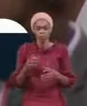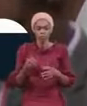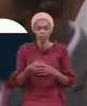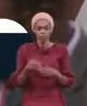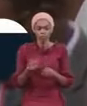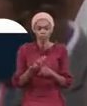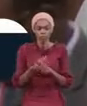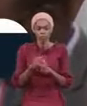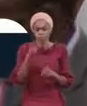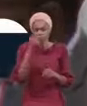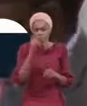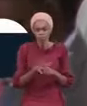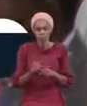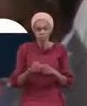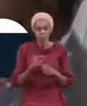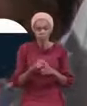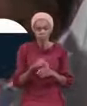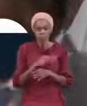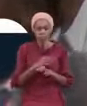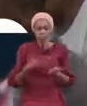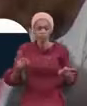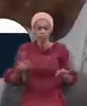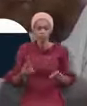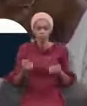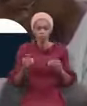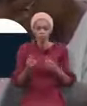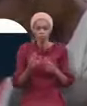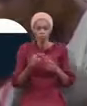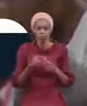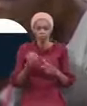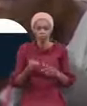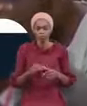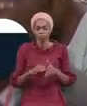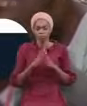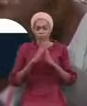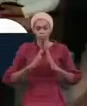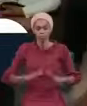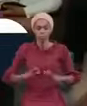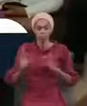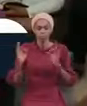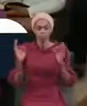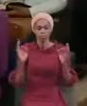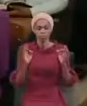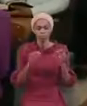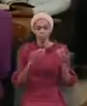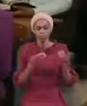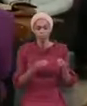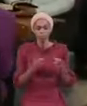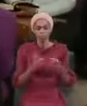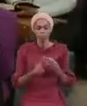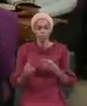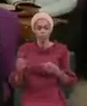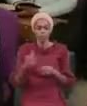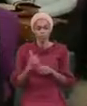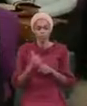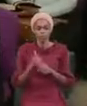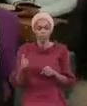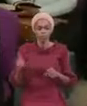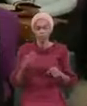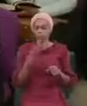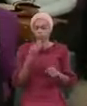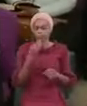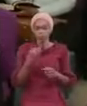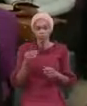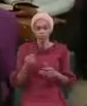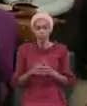en offrande volontaire ou bien dans vos fêtes pour produire avec votre gros ou votre menu bétail